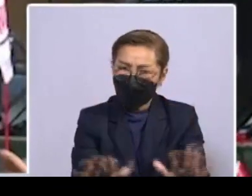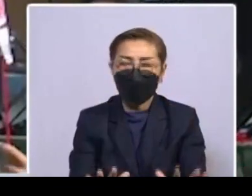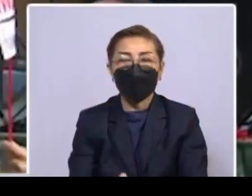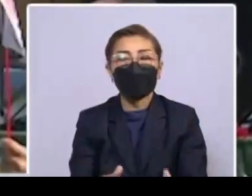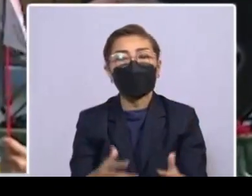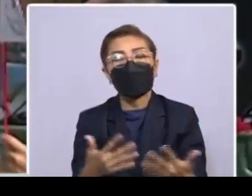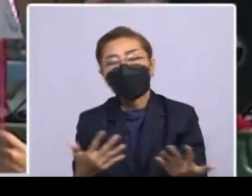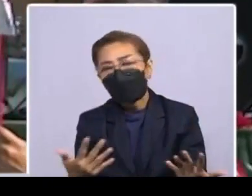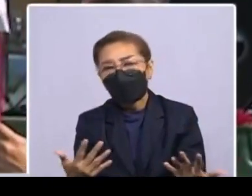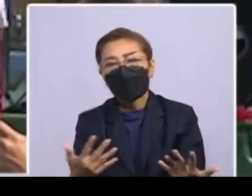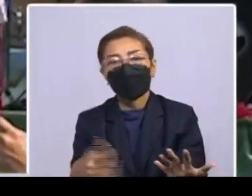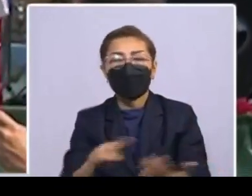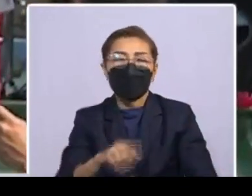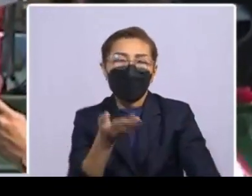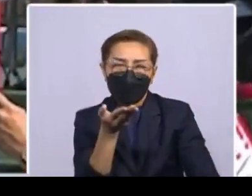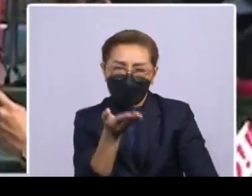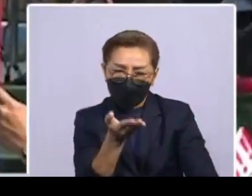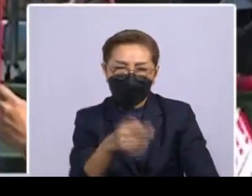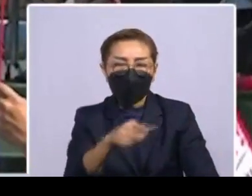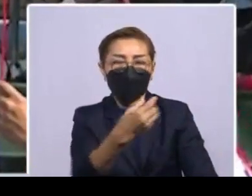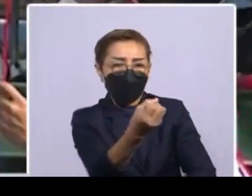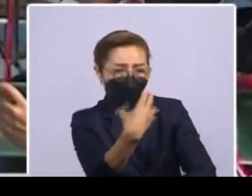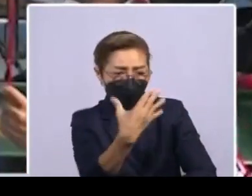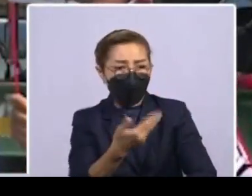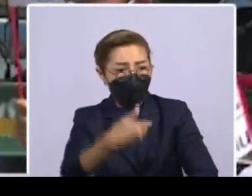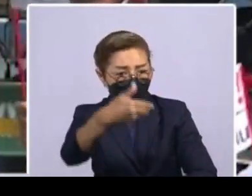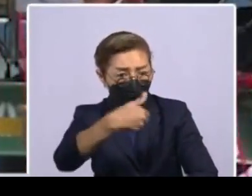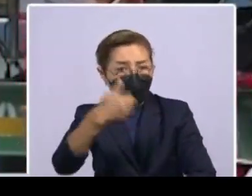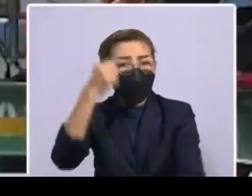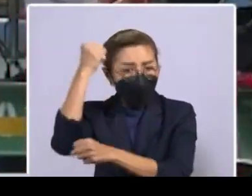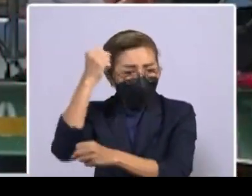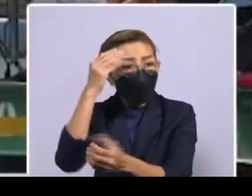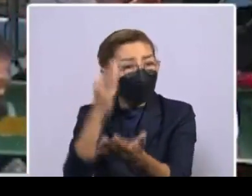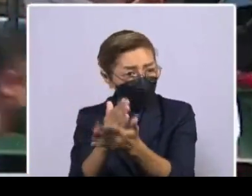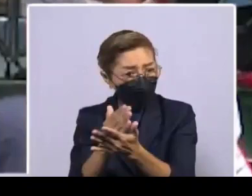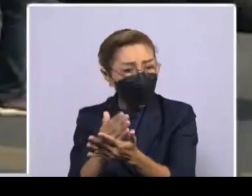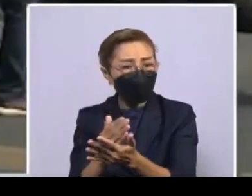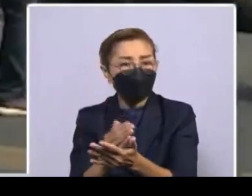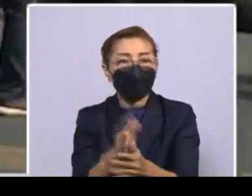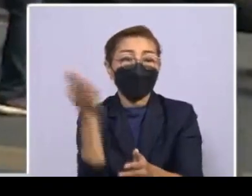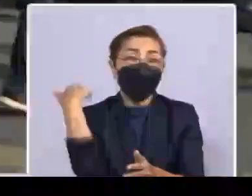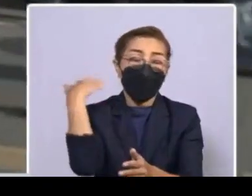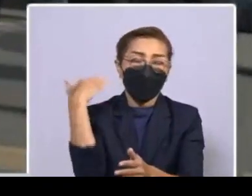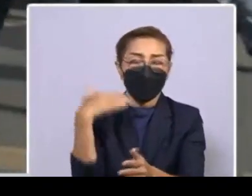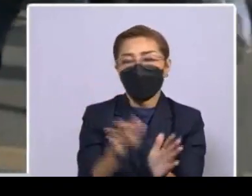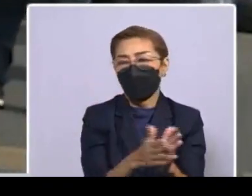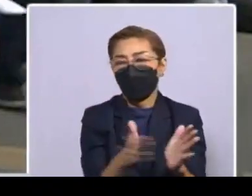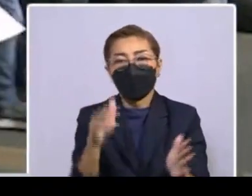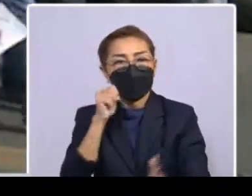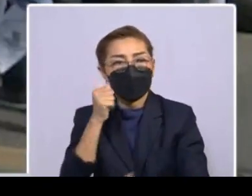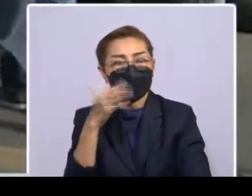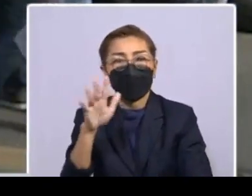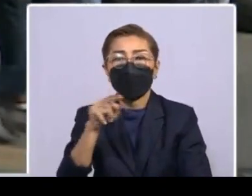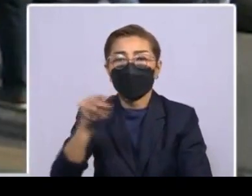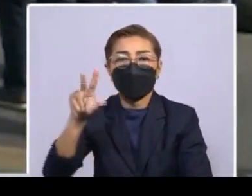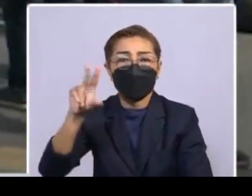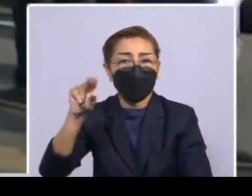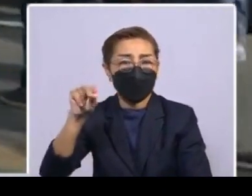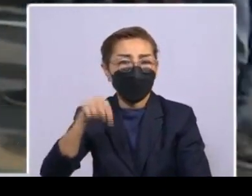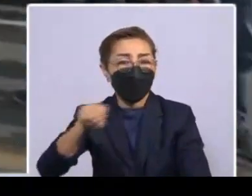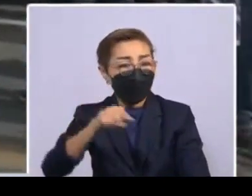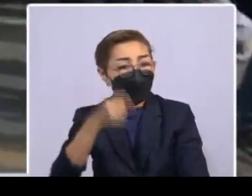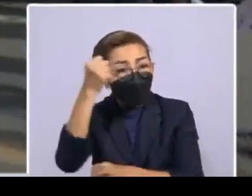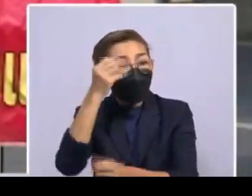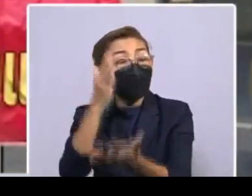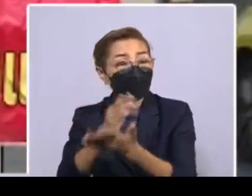ได้รับการร้องขอให้หยุดการเรียกร้องไป15-30วันในช่วงนั้นแต่สุดท้ายปัญหาเขาบอกว่า